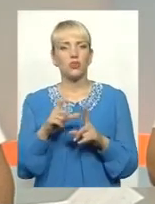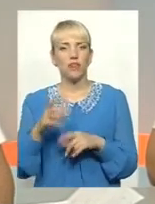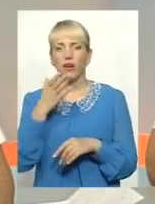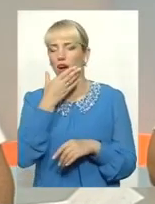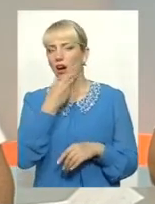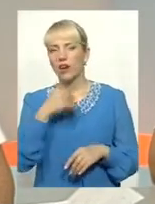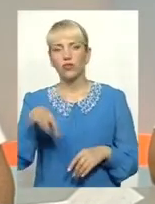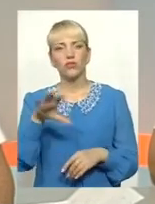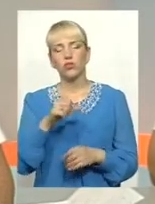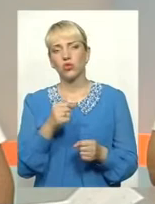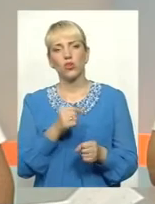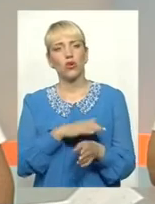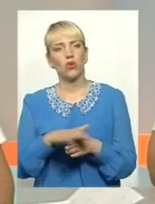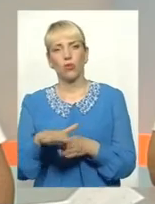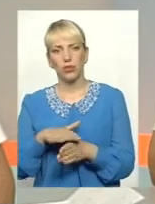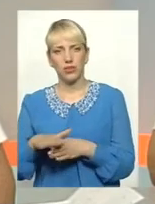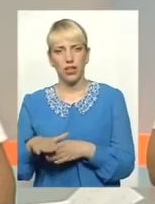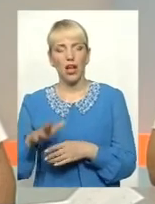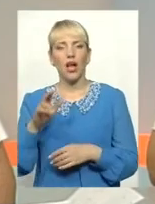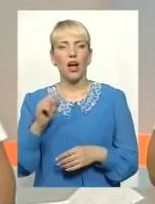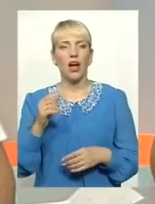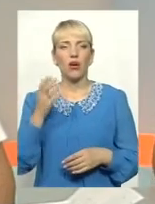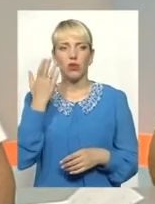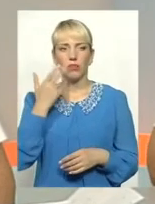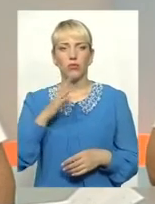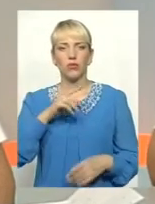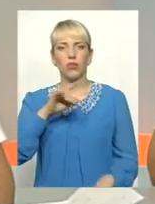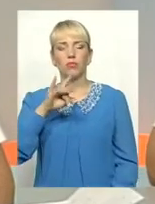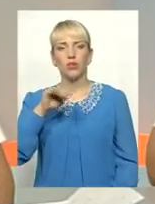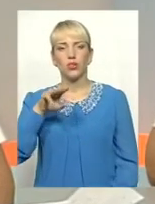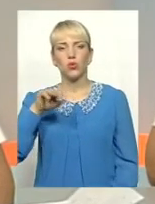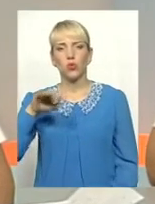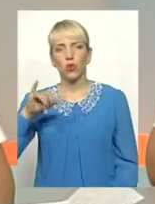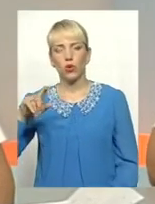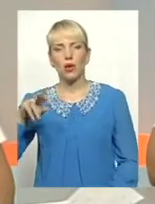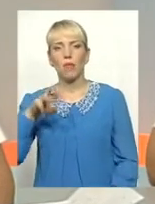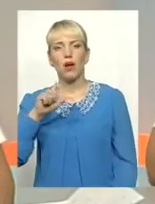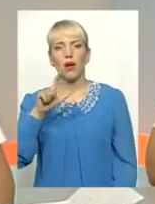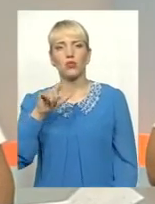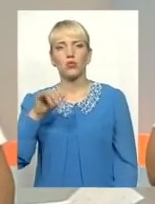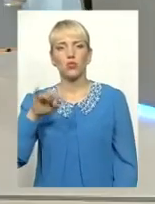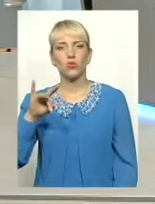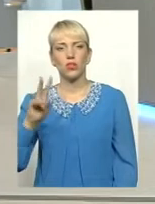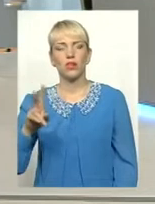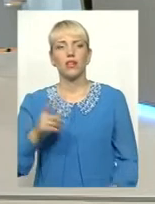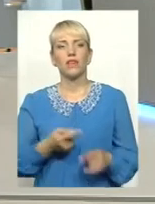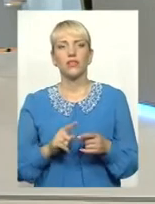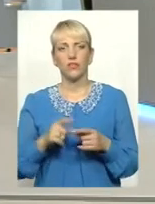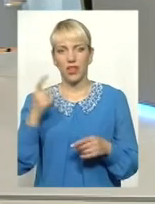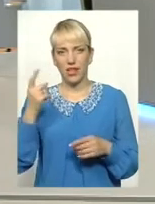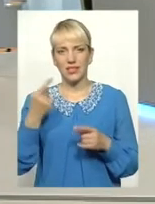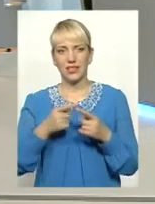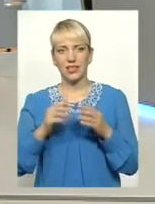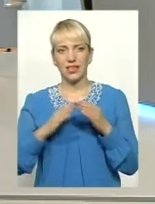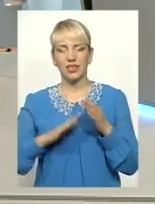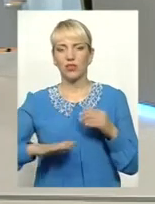робиться. Да, притулок, коли там був директором Мазурук цей, він був власником, да, він був